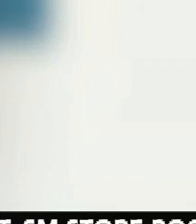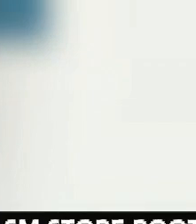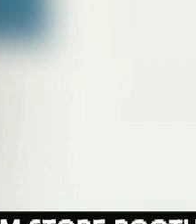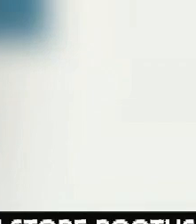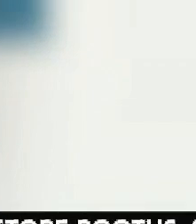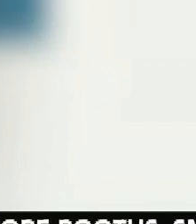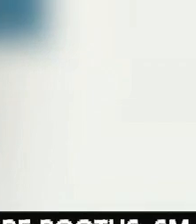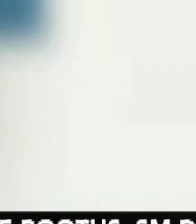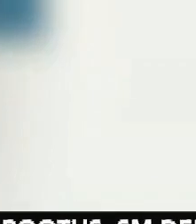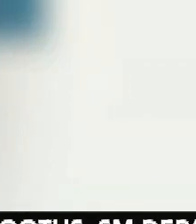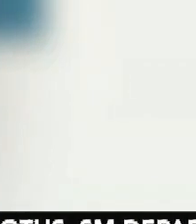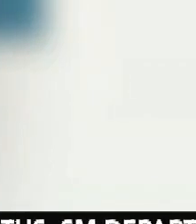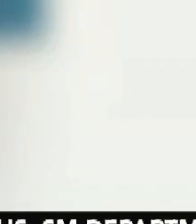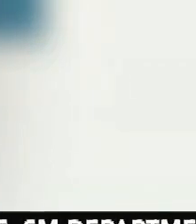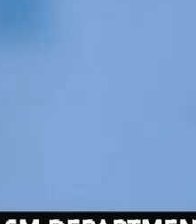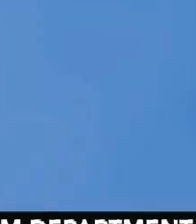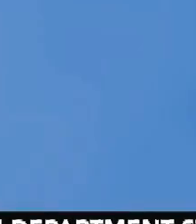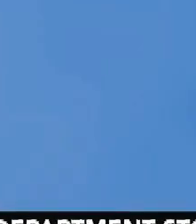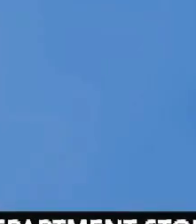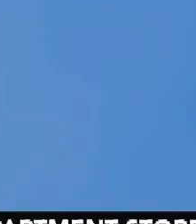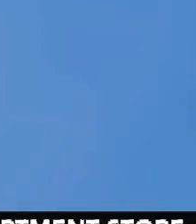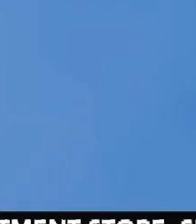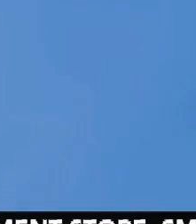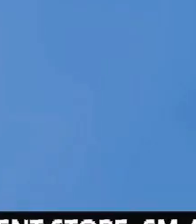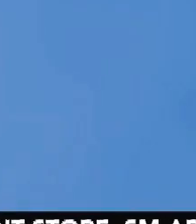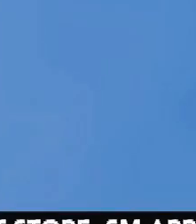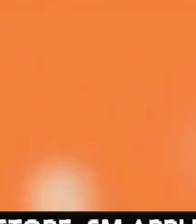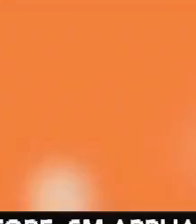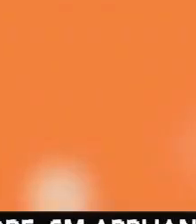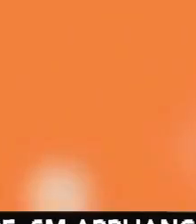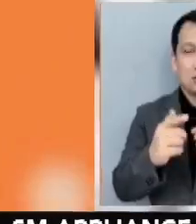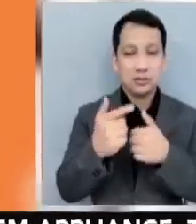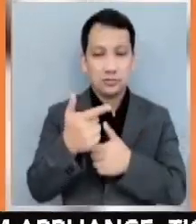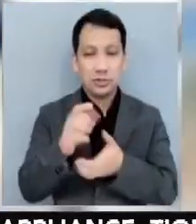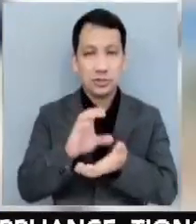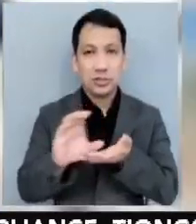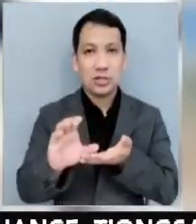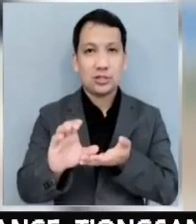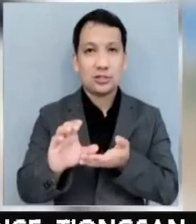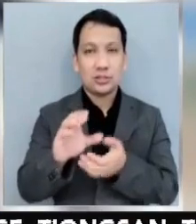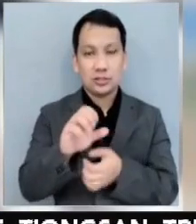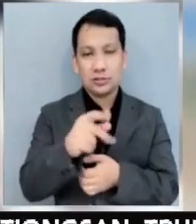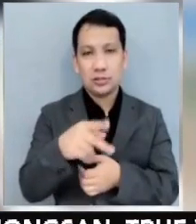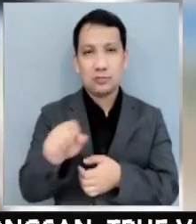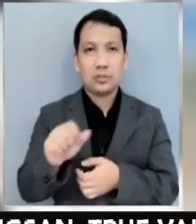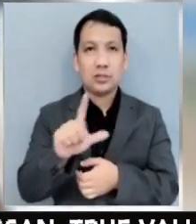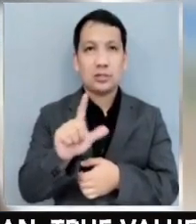magpadala sa Cebuana Luwelier. Pwede rin online via GCash, Shopee at Lazada.